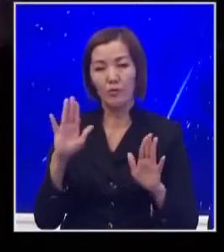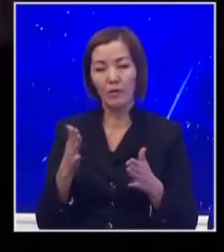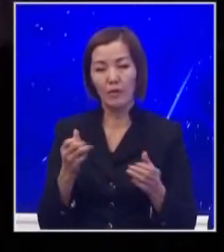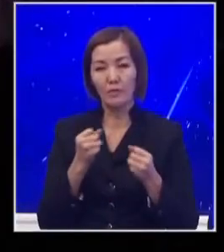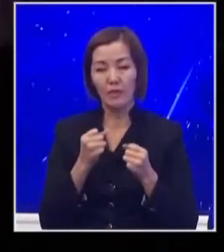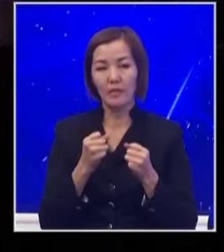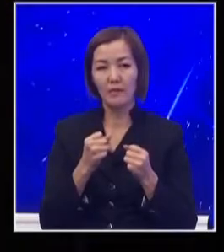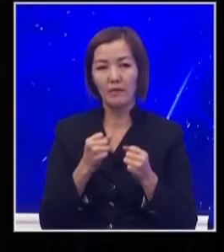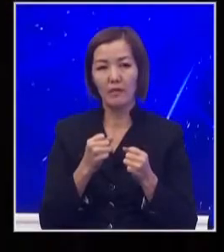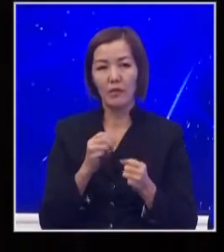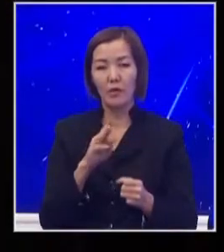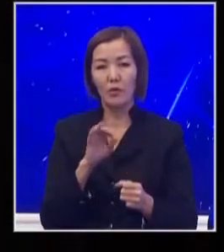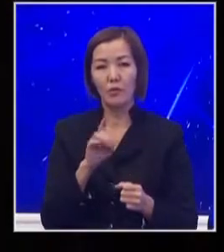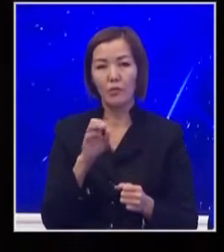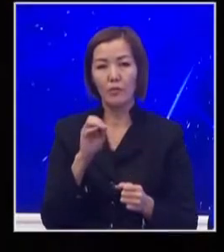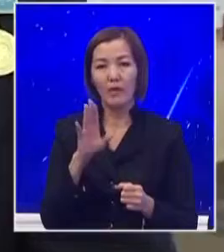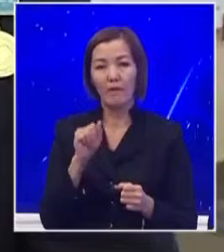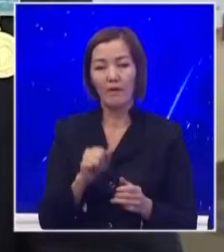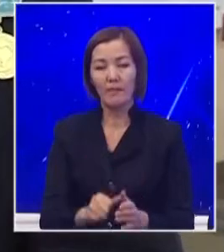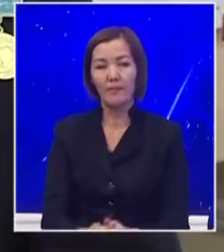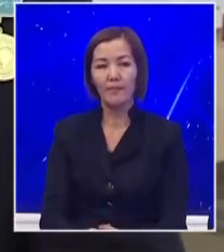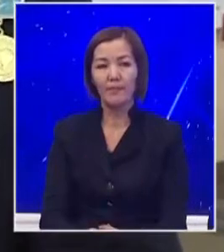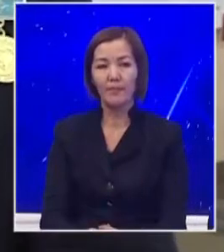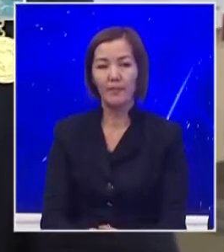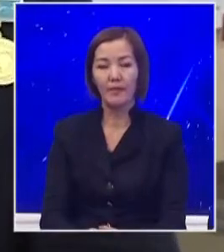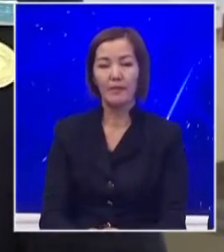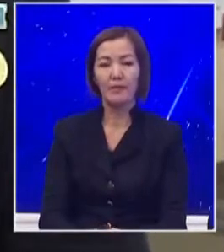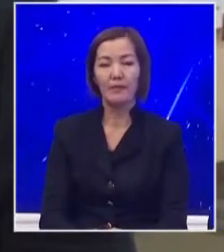спортивной карьеры Жумахана Кузбаева.